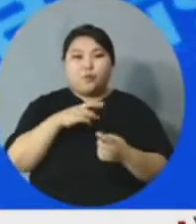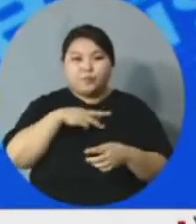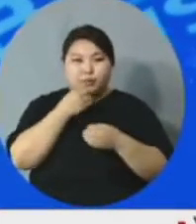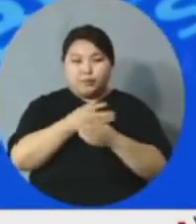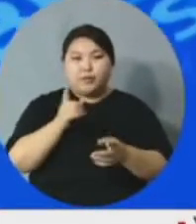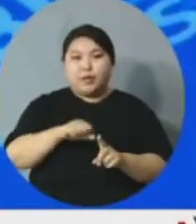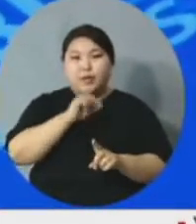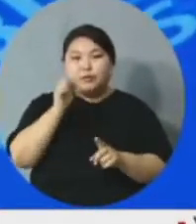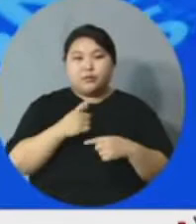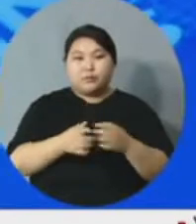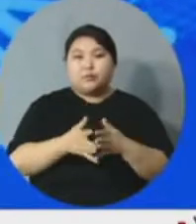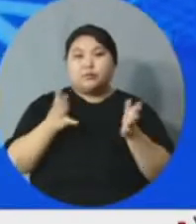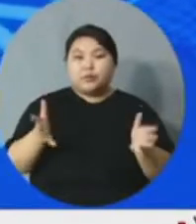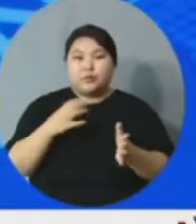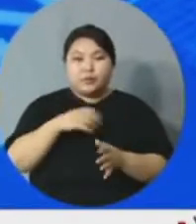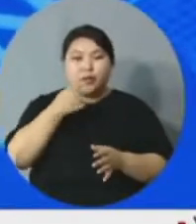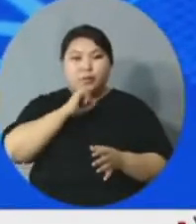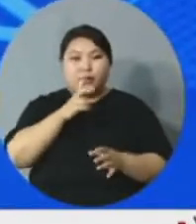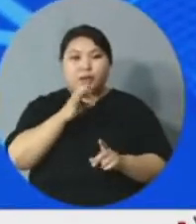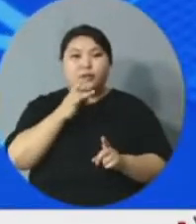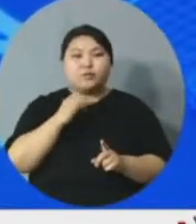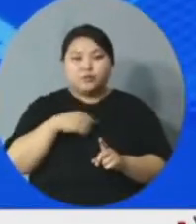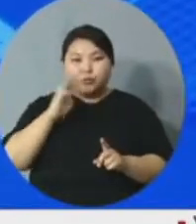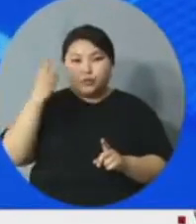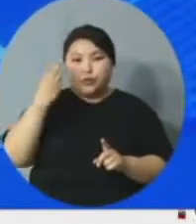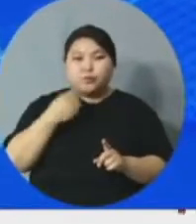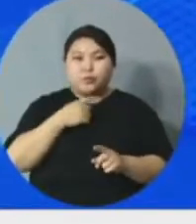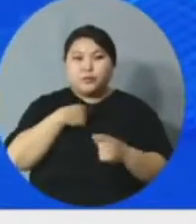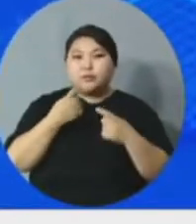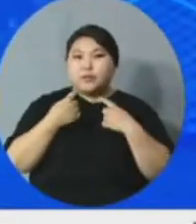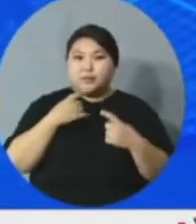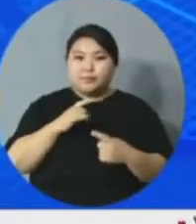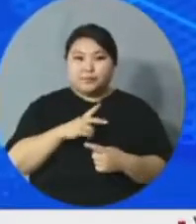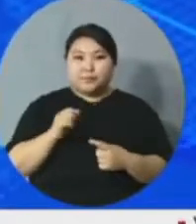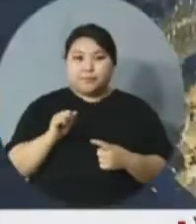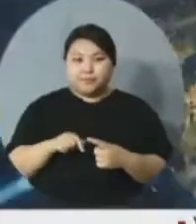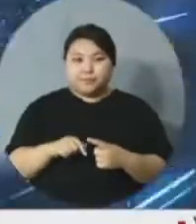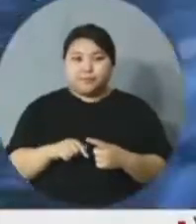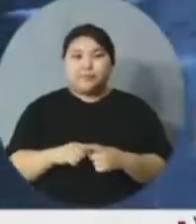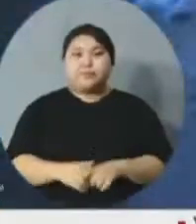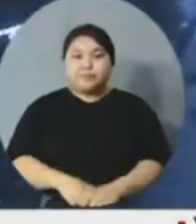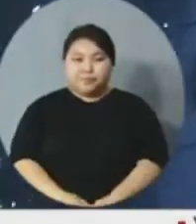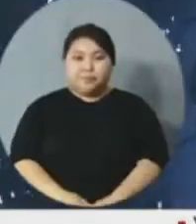мэдээлж байна. Энэ асуудлаар дэлгэрүүлж сэтгүүлч Наран Шимэг тодруулах хэсэгт ярилцсана.